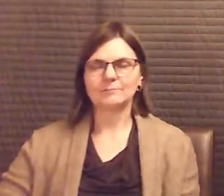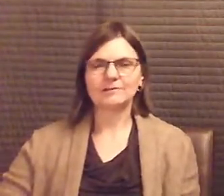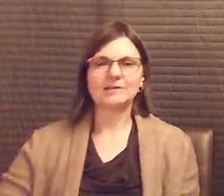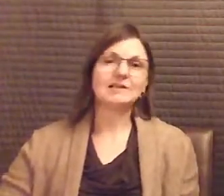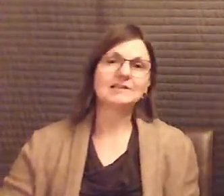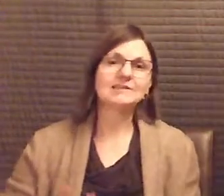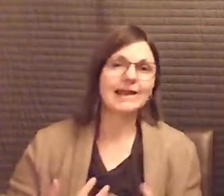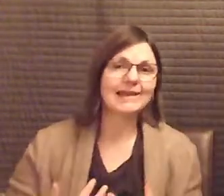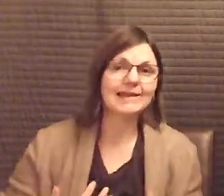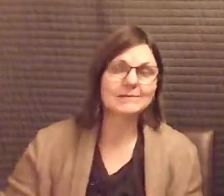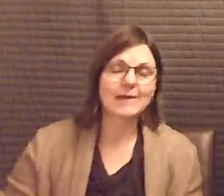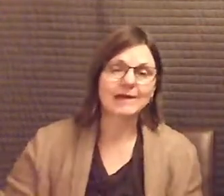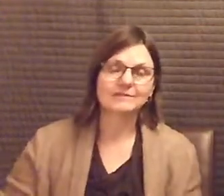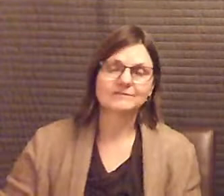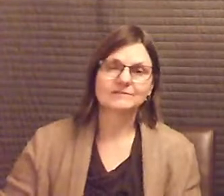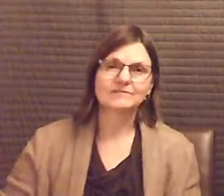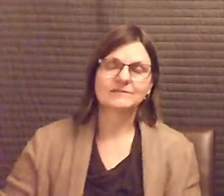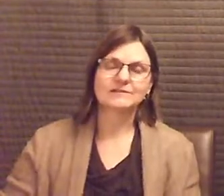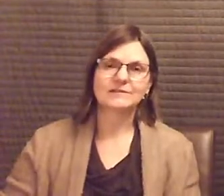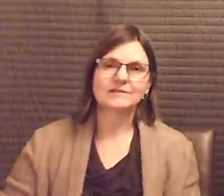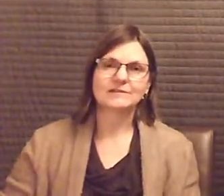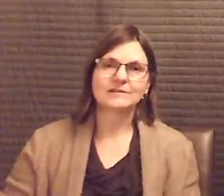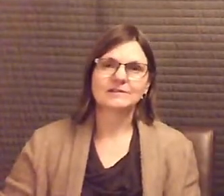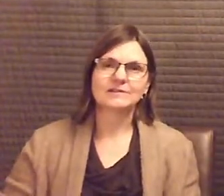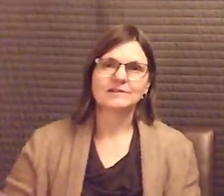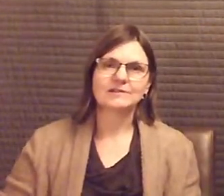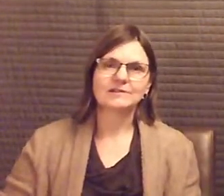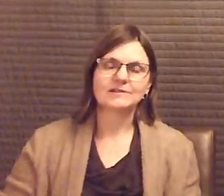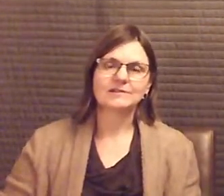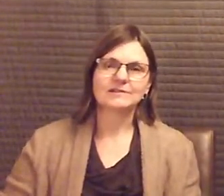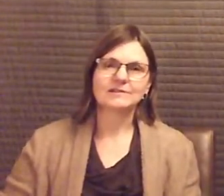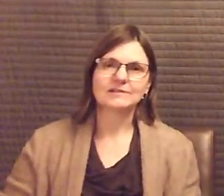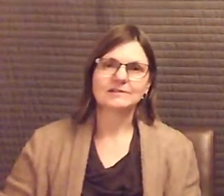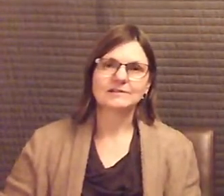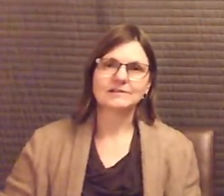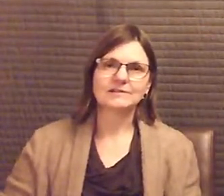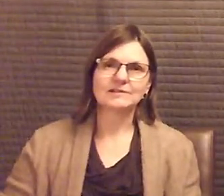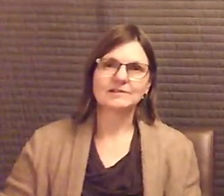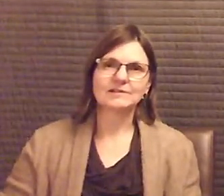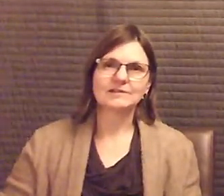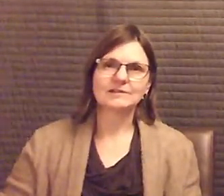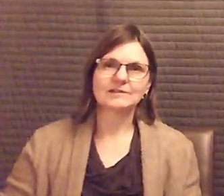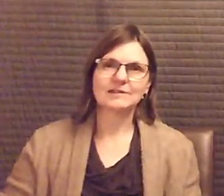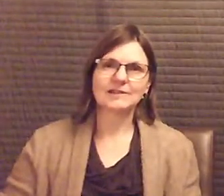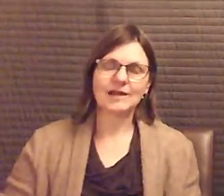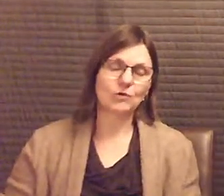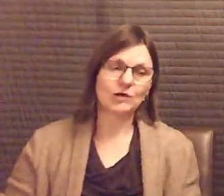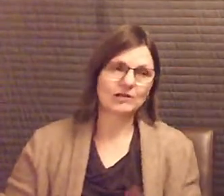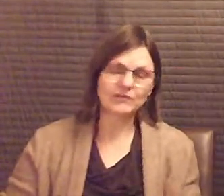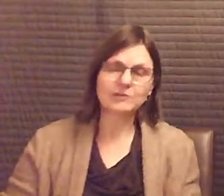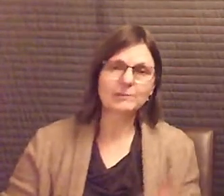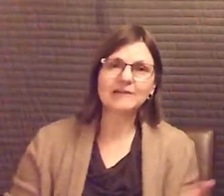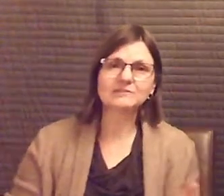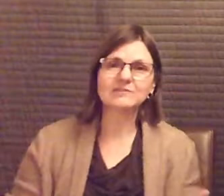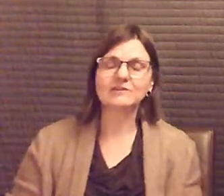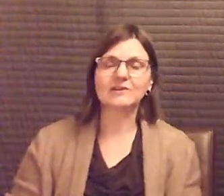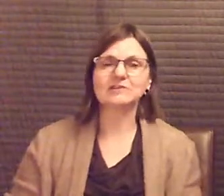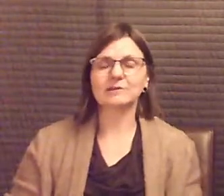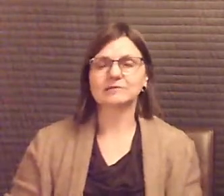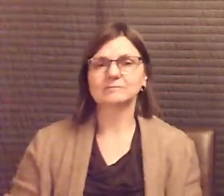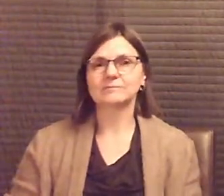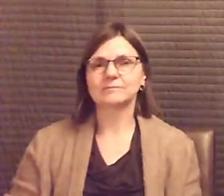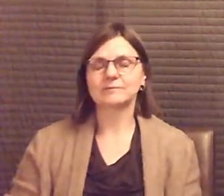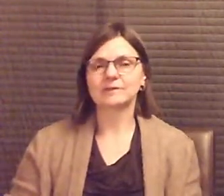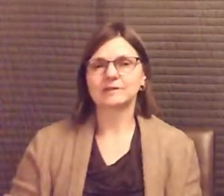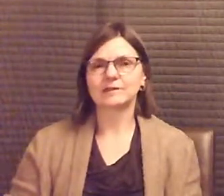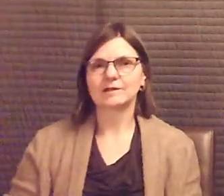het lag niet alleen aan mij het was alsof de kunde om wat er places bereid bent met lage ook een andere plaats waar ik reed